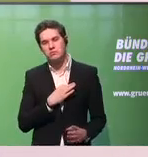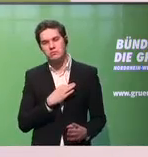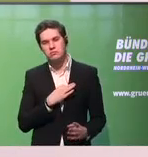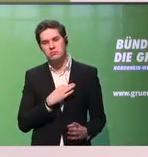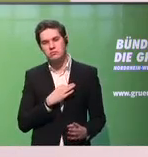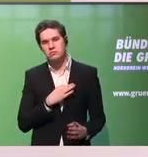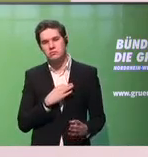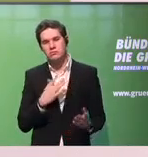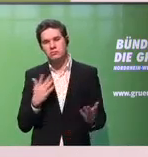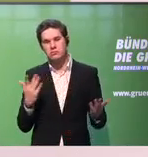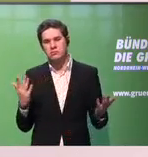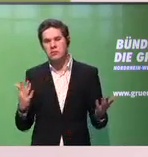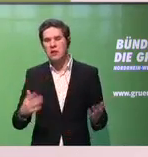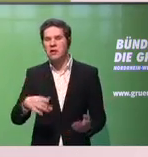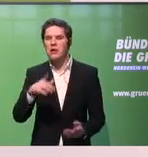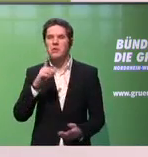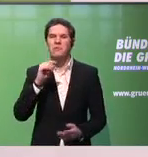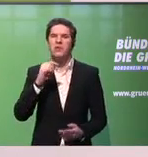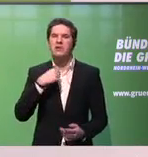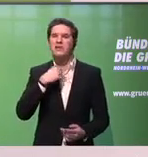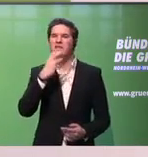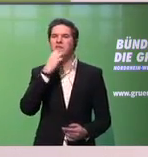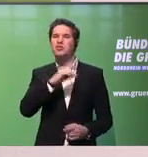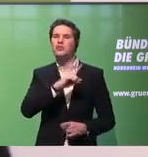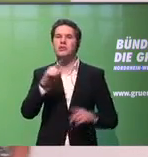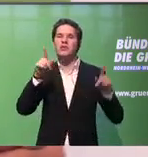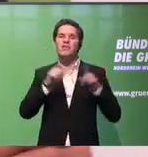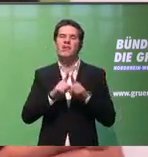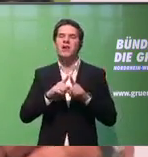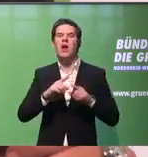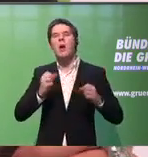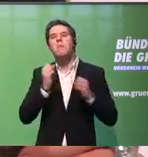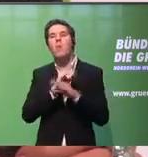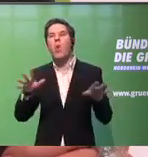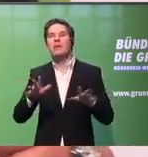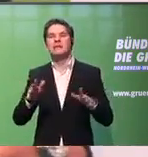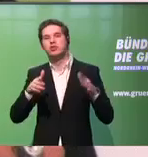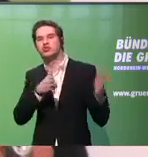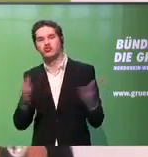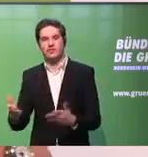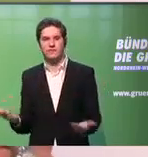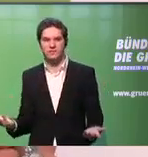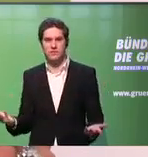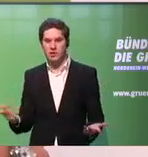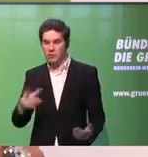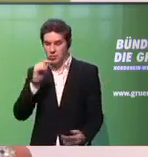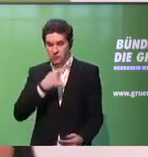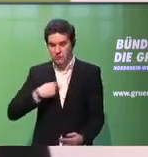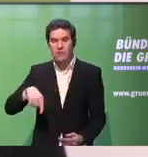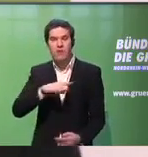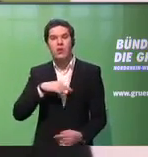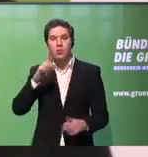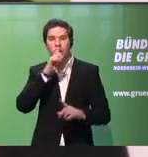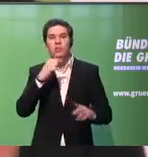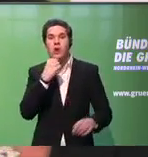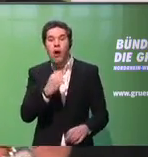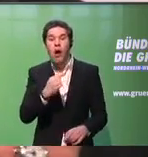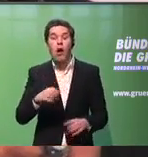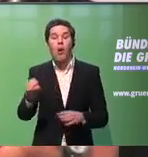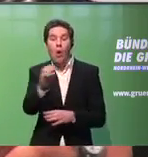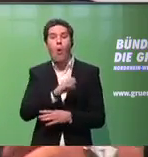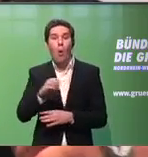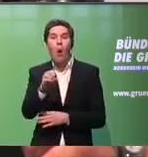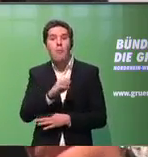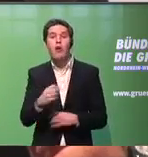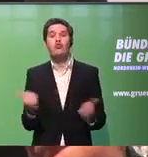nicht dazu führen, dass wir in die populistische Falle tappen. Man sollte also nicht sagen, dass wir nur diejenigen sind, die an der Oberfläche behaupten, dass Europa ja so schön